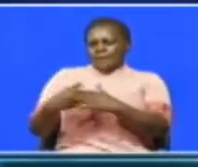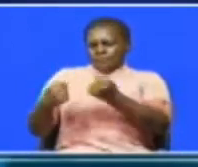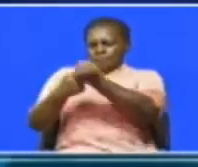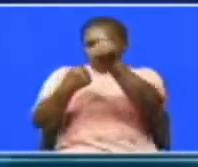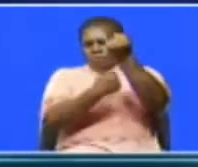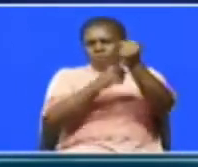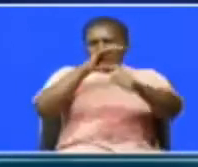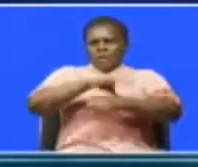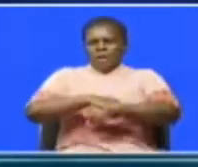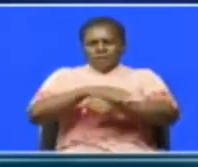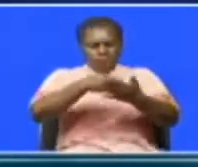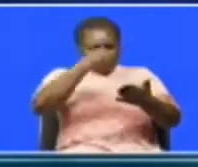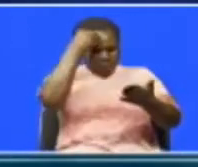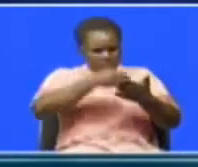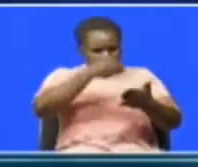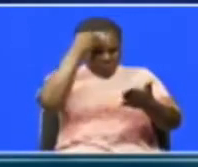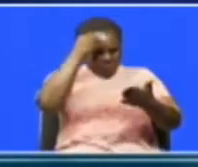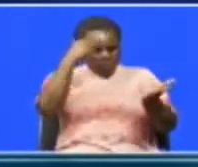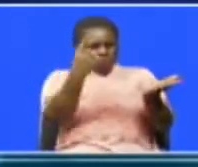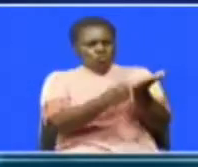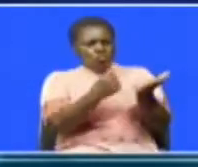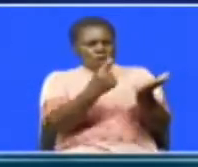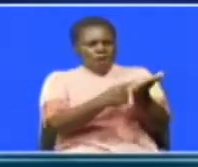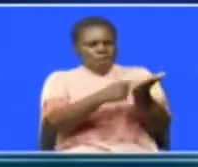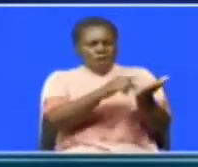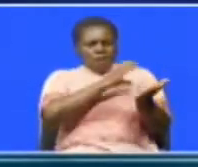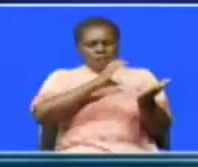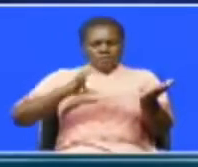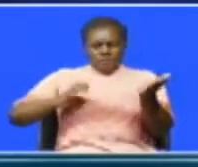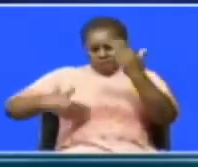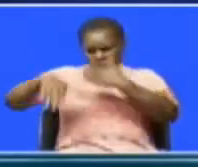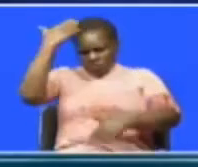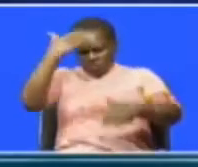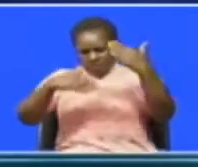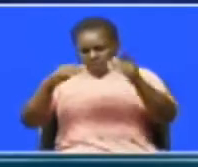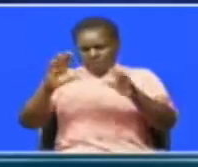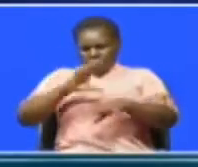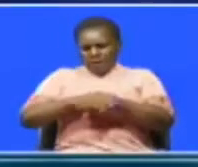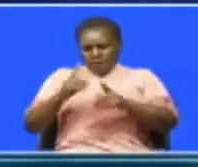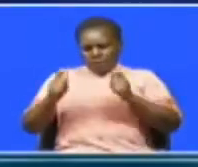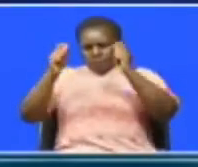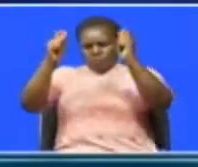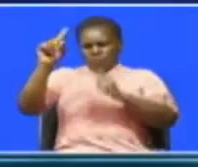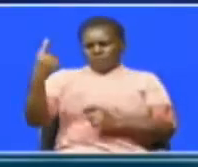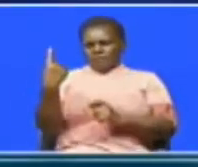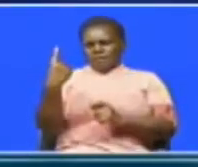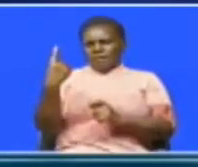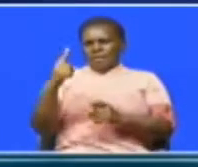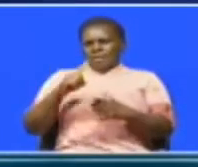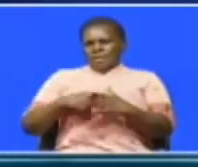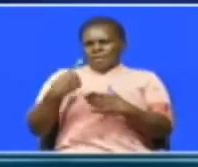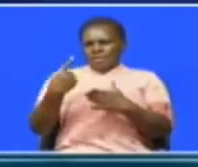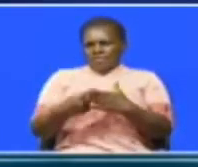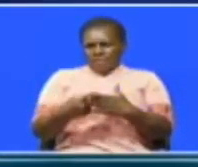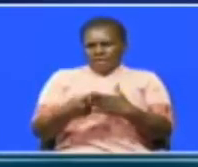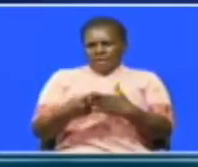ufadhili wa kwenda kusoma na kuichezea Uganda Christian University alikoishindia taji kuu la kwanza. Na hapa milango